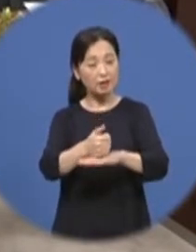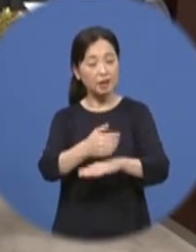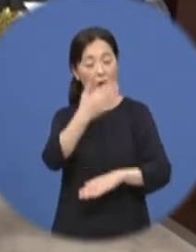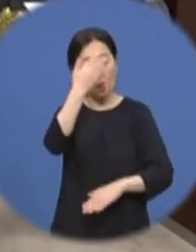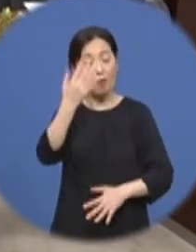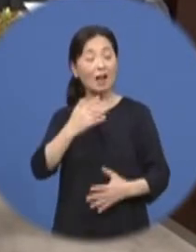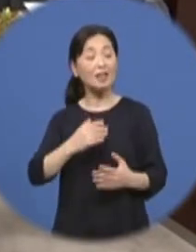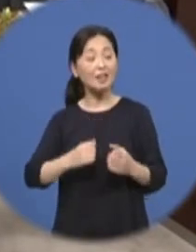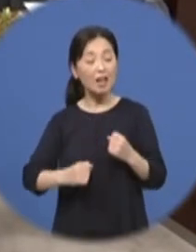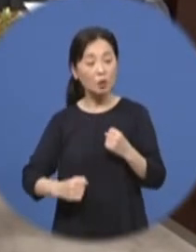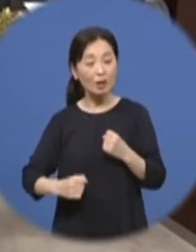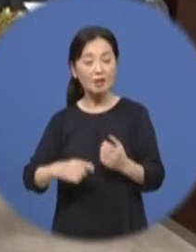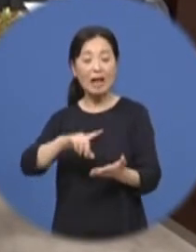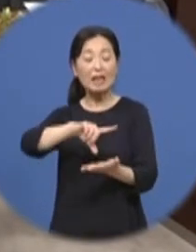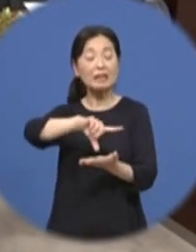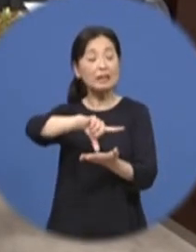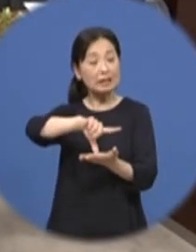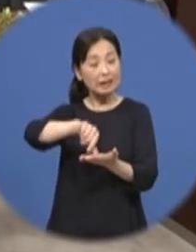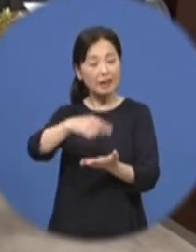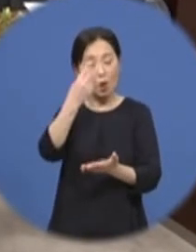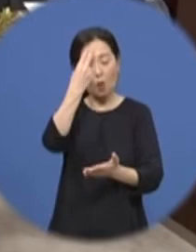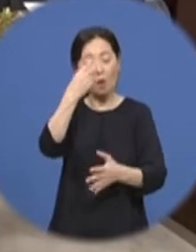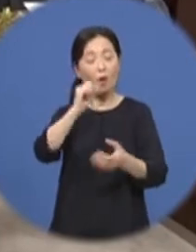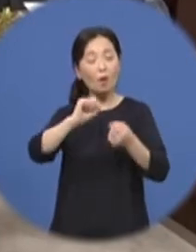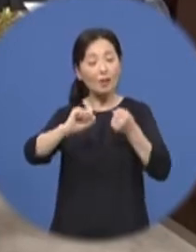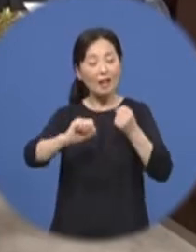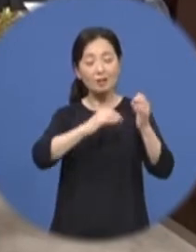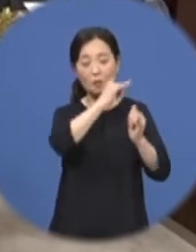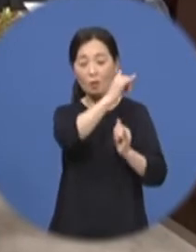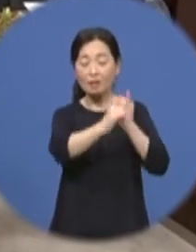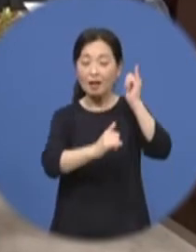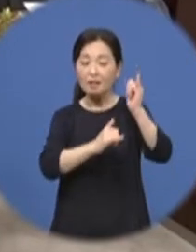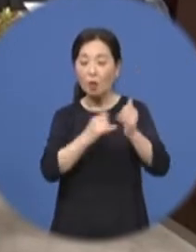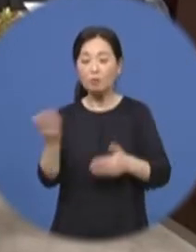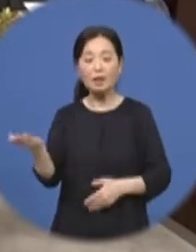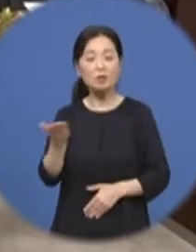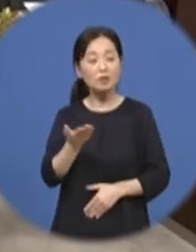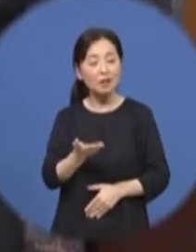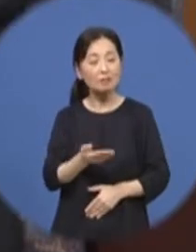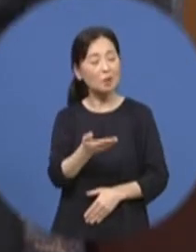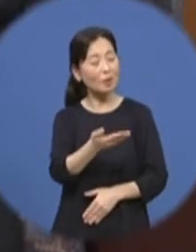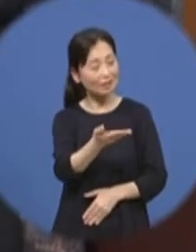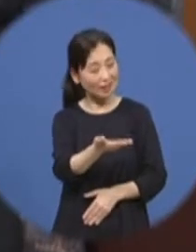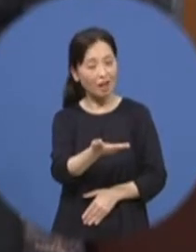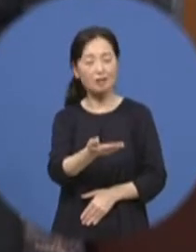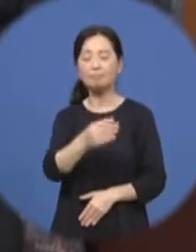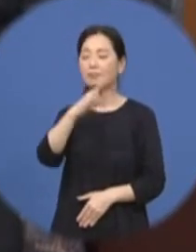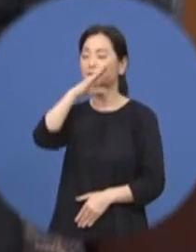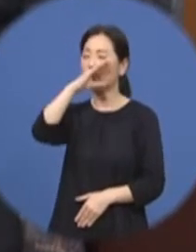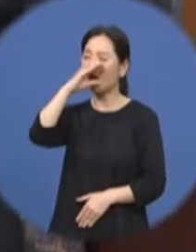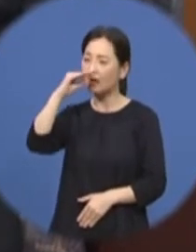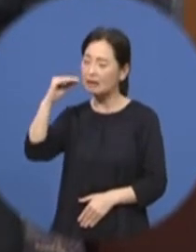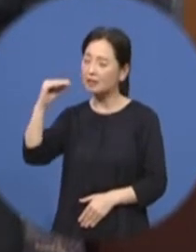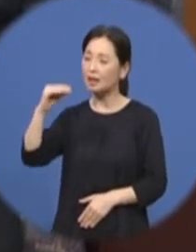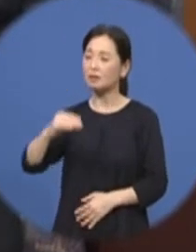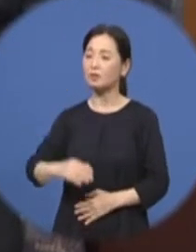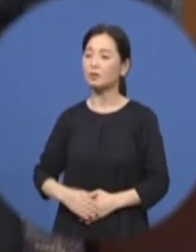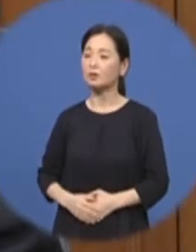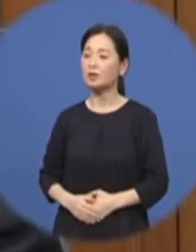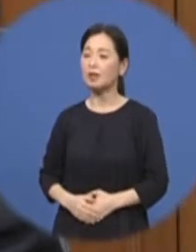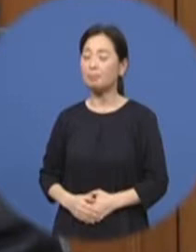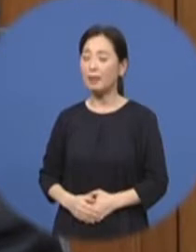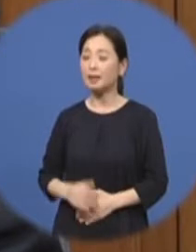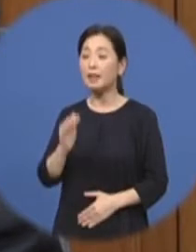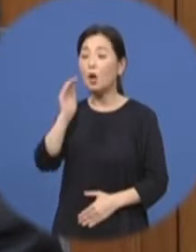徒たちが地域の伝統芸能を継承しているいかがでしょうか。 はい、素晴らしいですね。一般にですね和歌山県